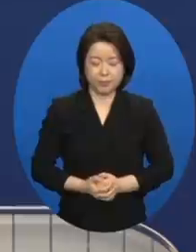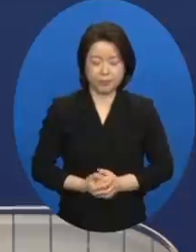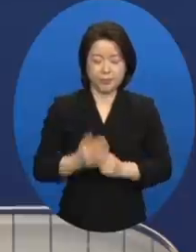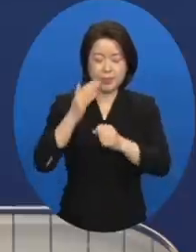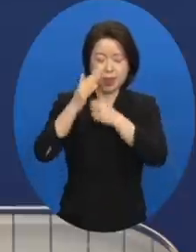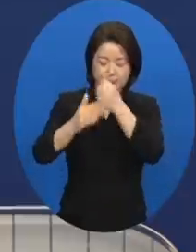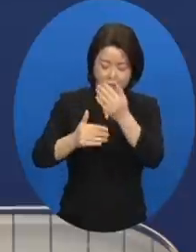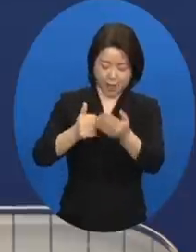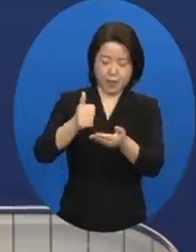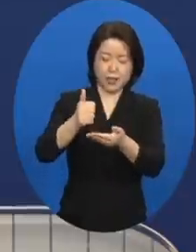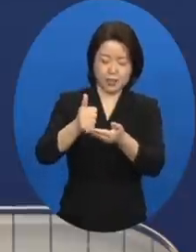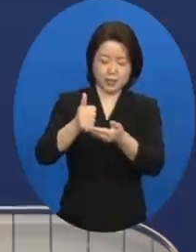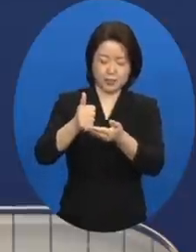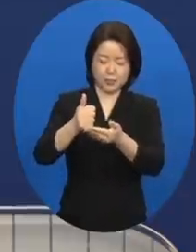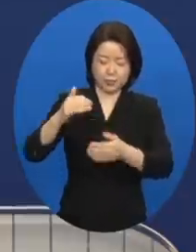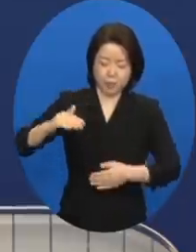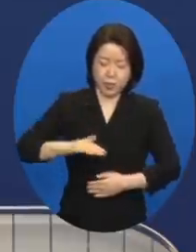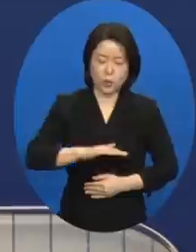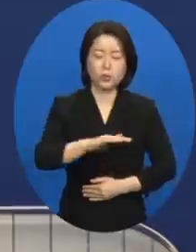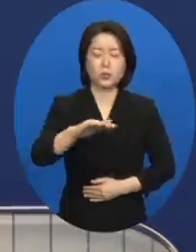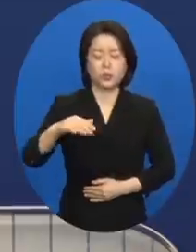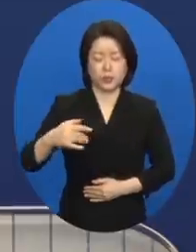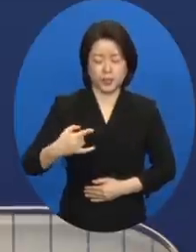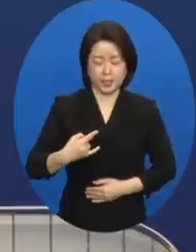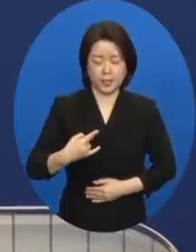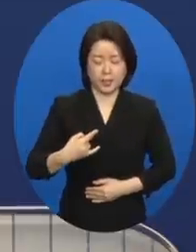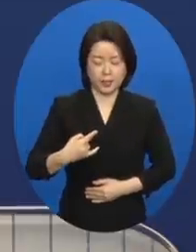하나님, 우리에게